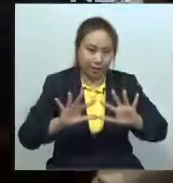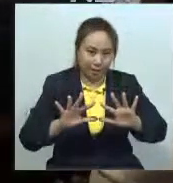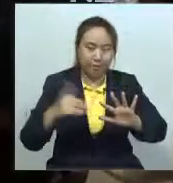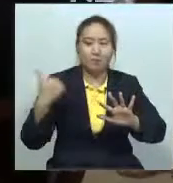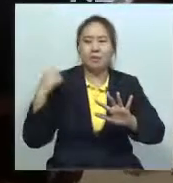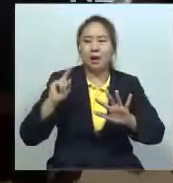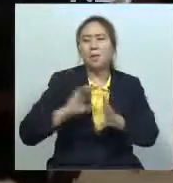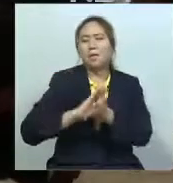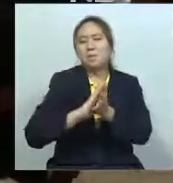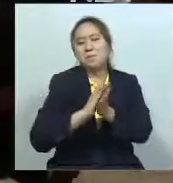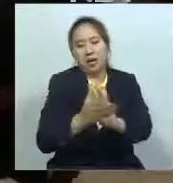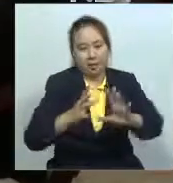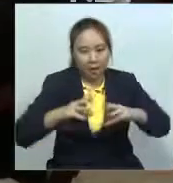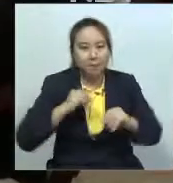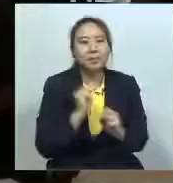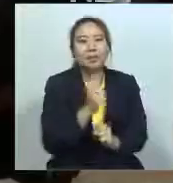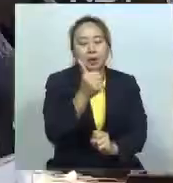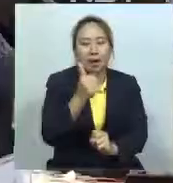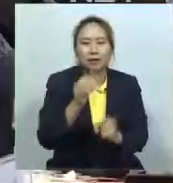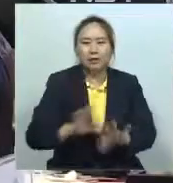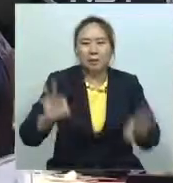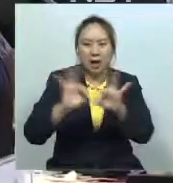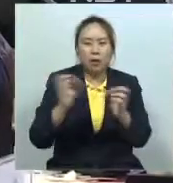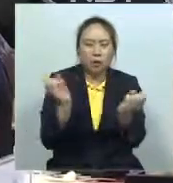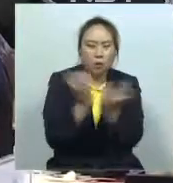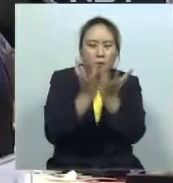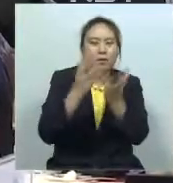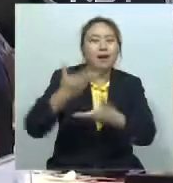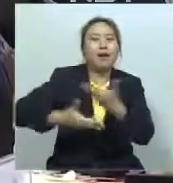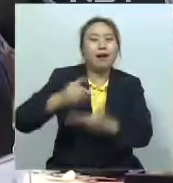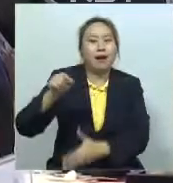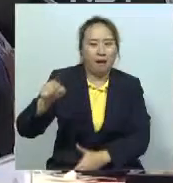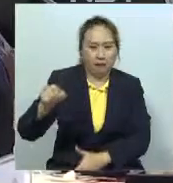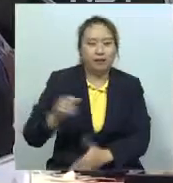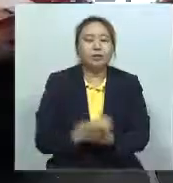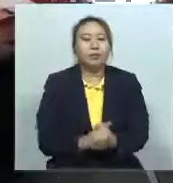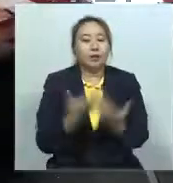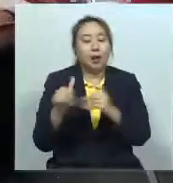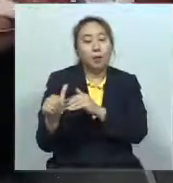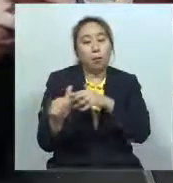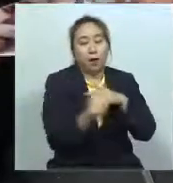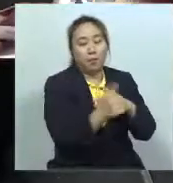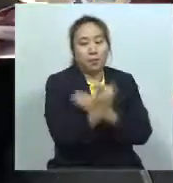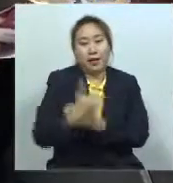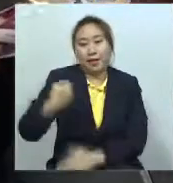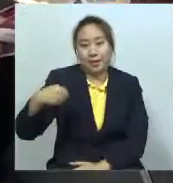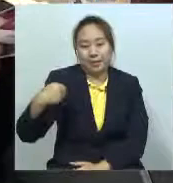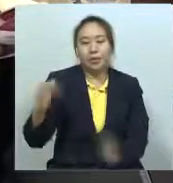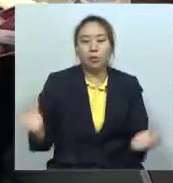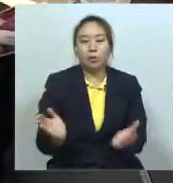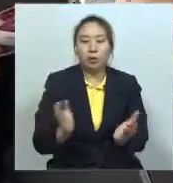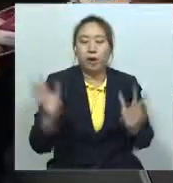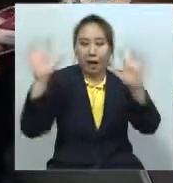เปลี่ยนแปลงโดยเฉพาะผลกระทบจากความตึงเครียดทางการค้าขณะที่ผู้นำทั้ง10ประเทศยังสนับสนุนให้อาเซียนร่วมเสนอ